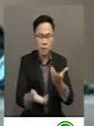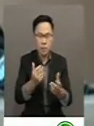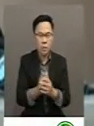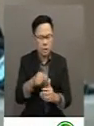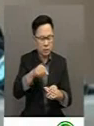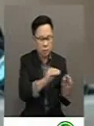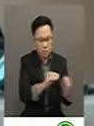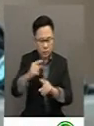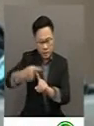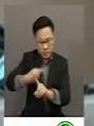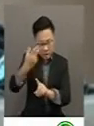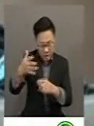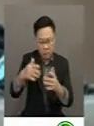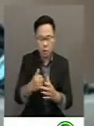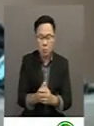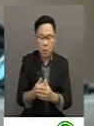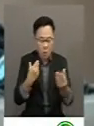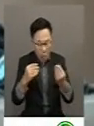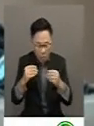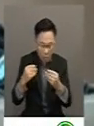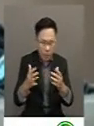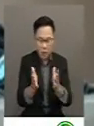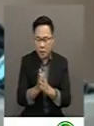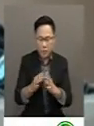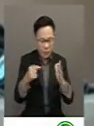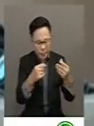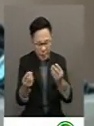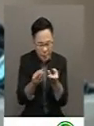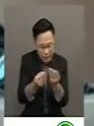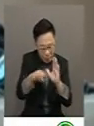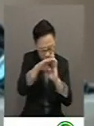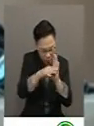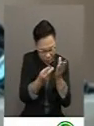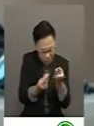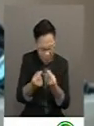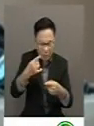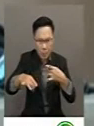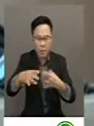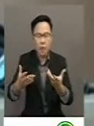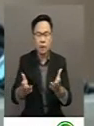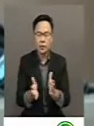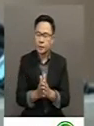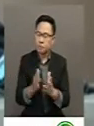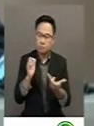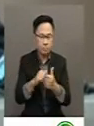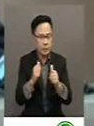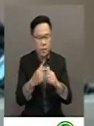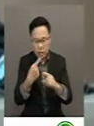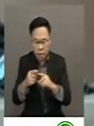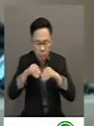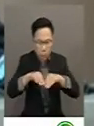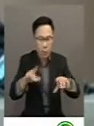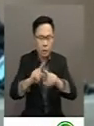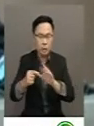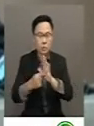านถึง1เดือนเต็มคุณผู้ชมเพราะว่า2ฝ่ายนี่ก็ยังไม่สามารถบรรลุข้อตกลงกันได้กระแสข่าวมีออกมาหลายเรื่องโดยเฉพาะ